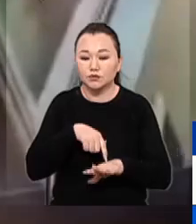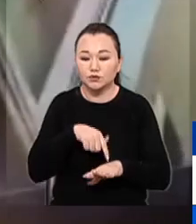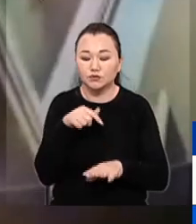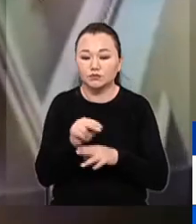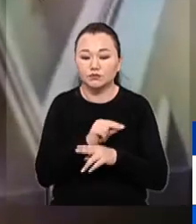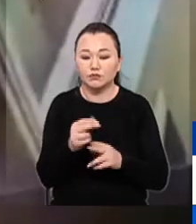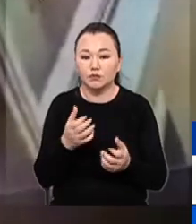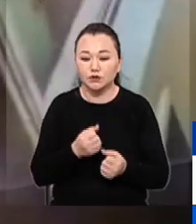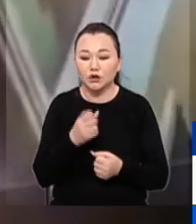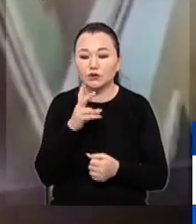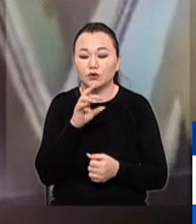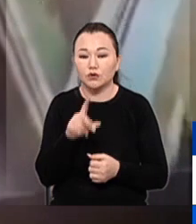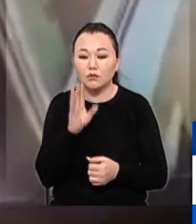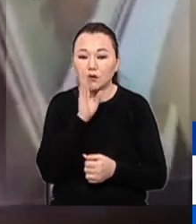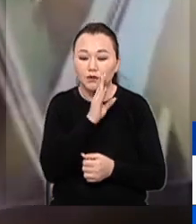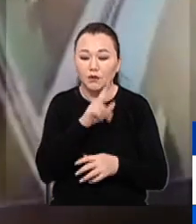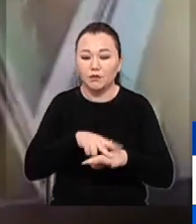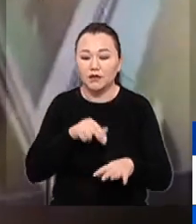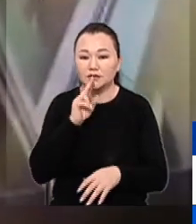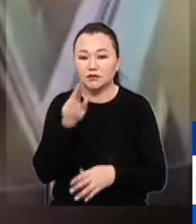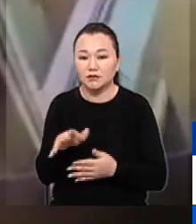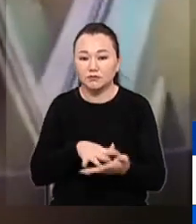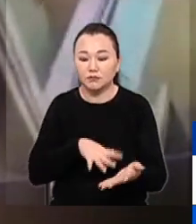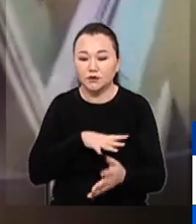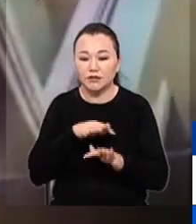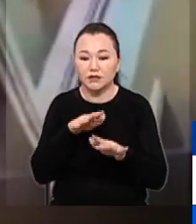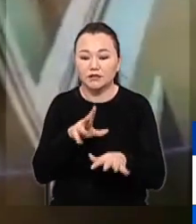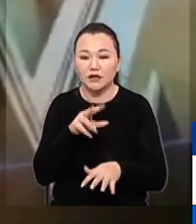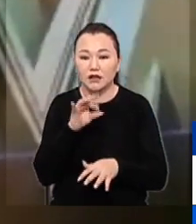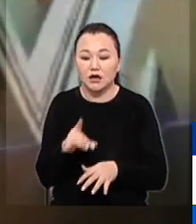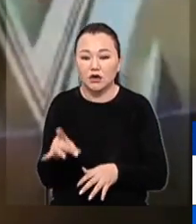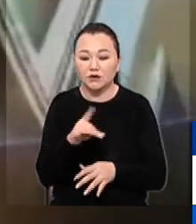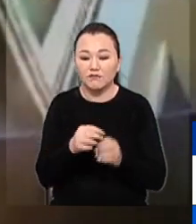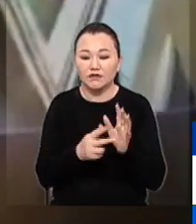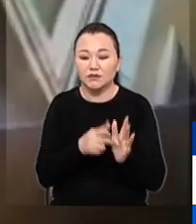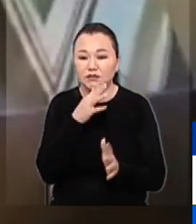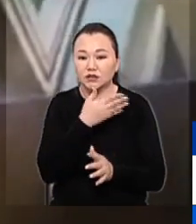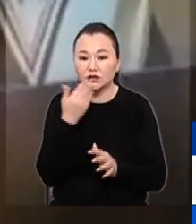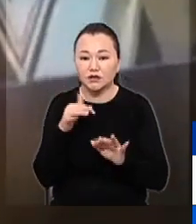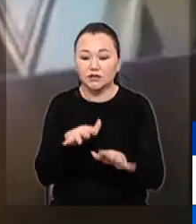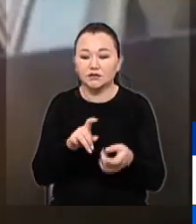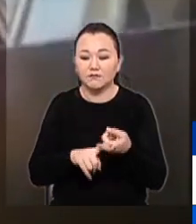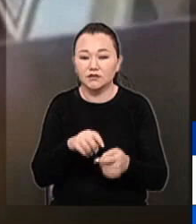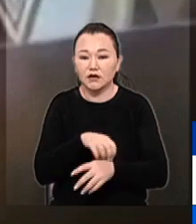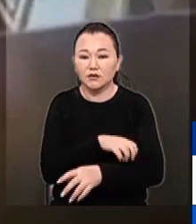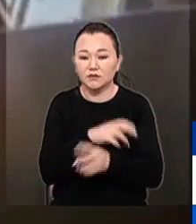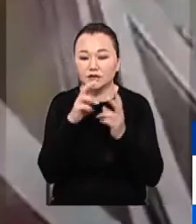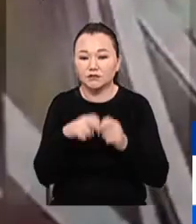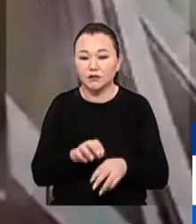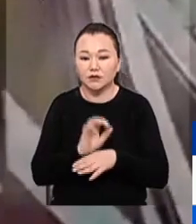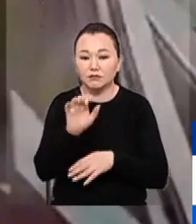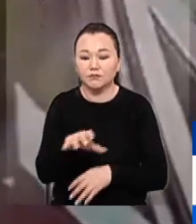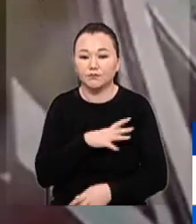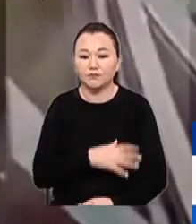жатыр. Нұргүл осы оқиғадан соң полицияға арыз түсірген іс Талғар аудандық кәмелетке толмағандар ісі жөнінде комиссияның қарауына